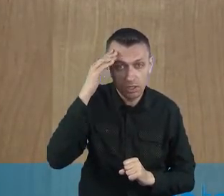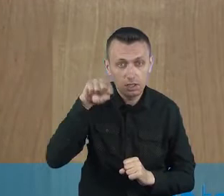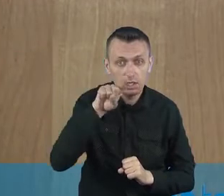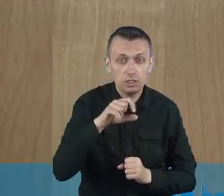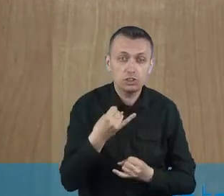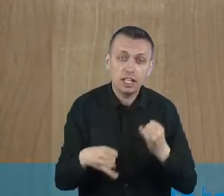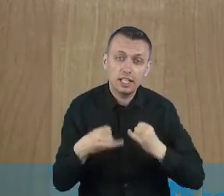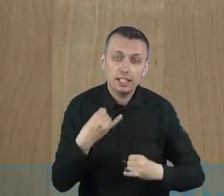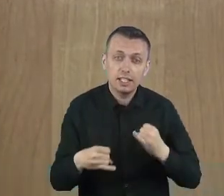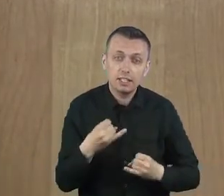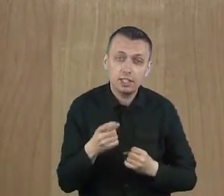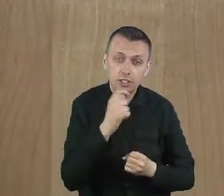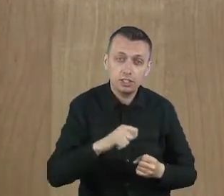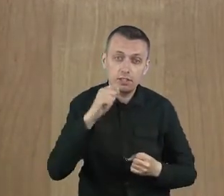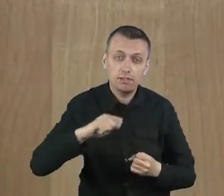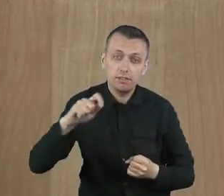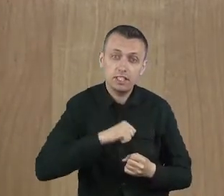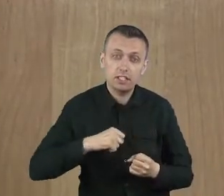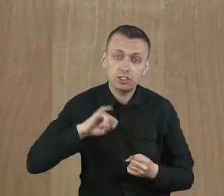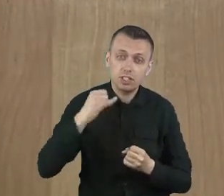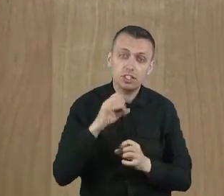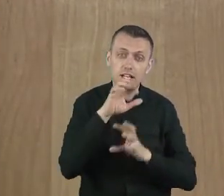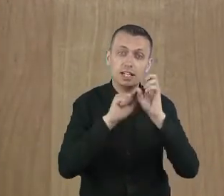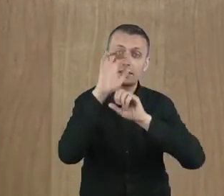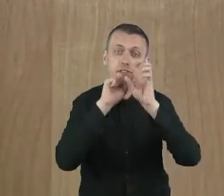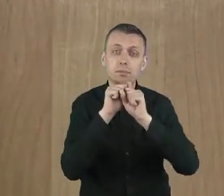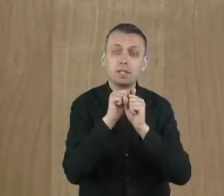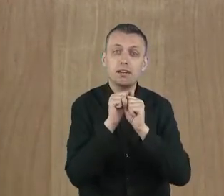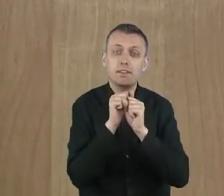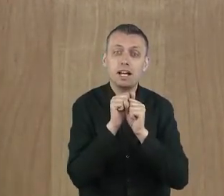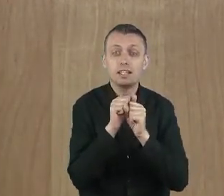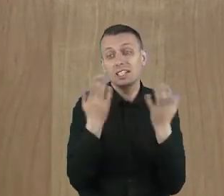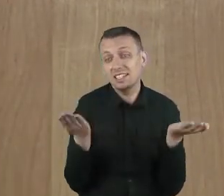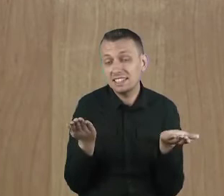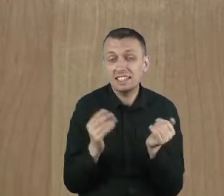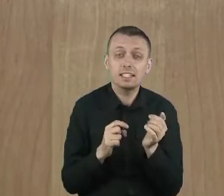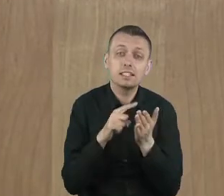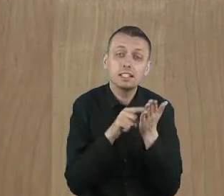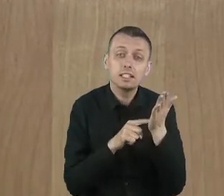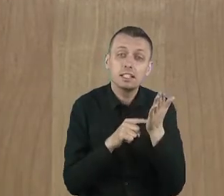wiedzą, że jeśli się wyjeżdża na jakąś wyprawę, no to niestety czasami